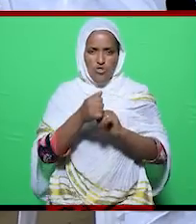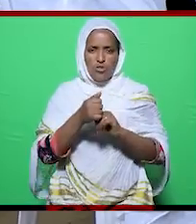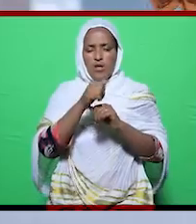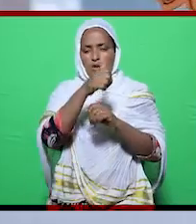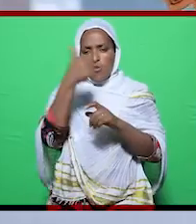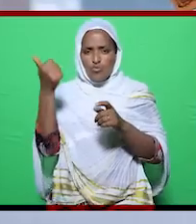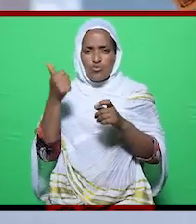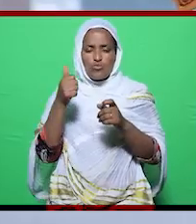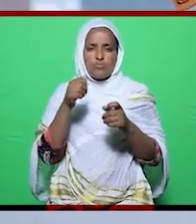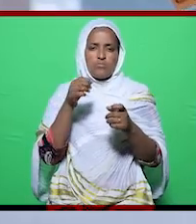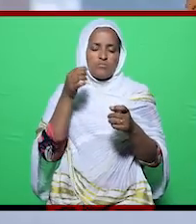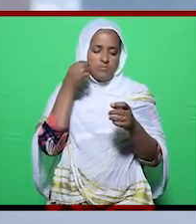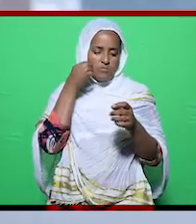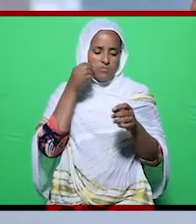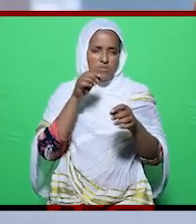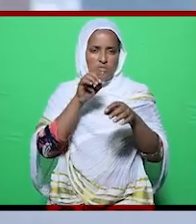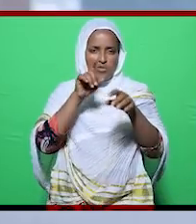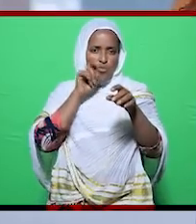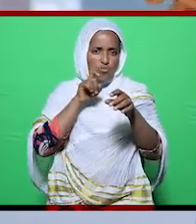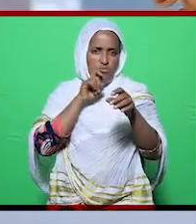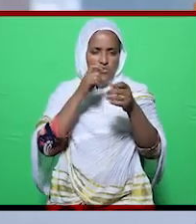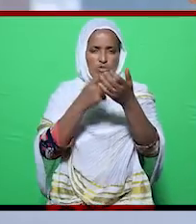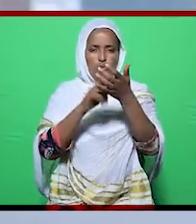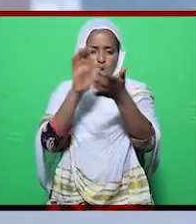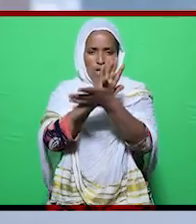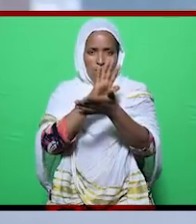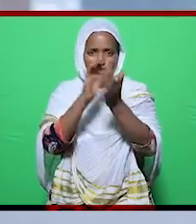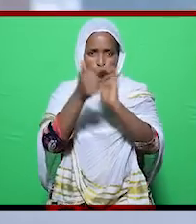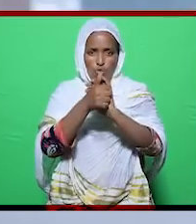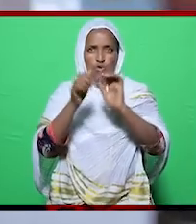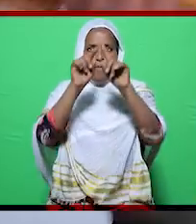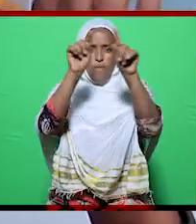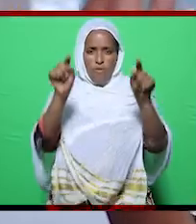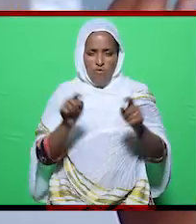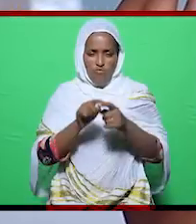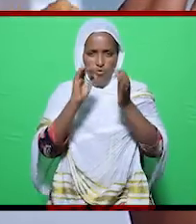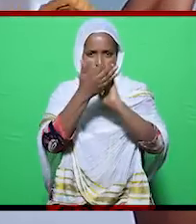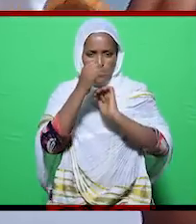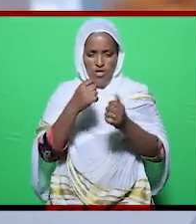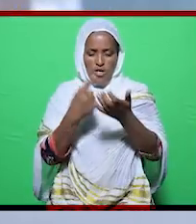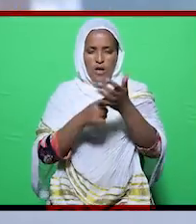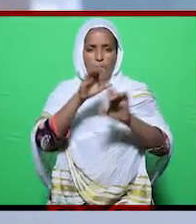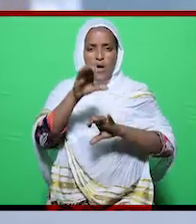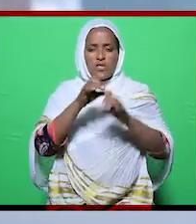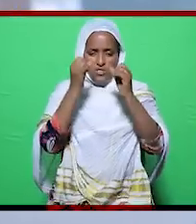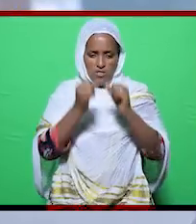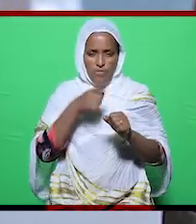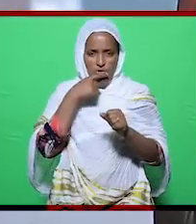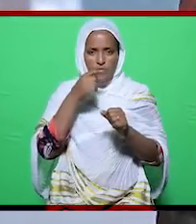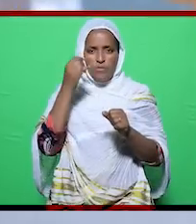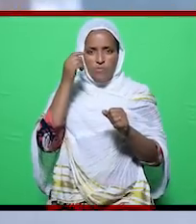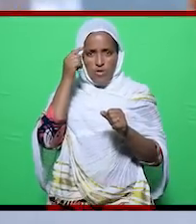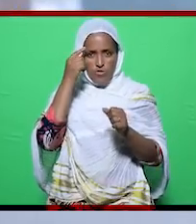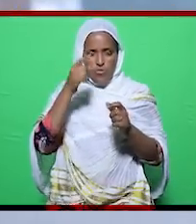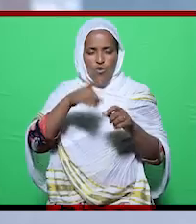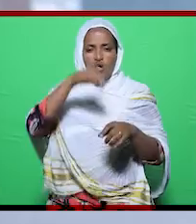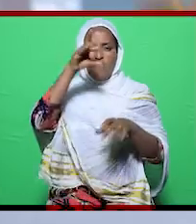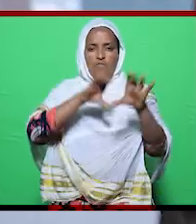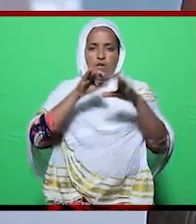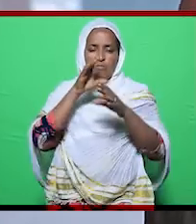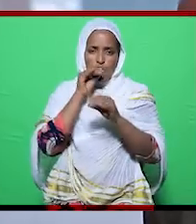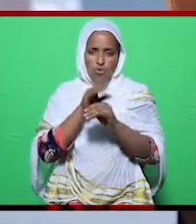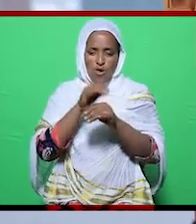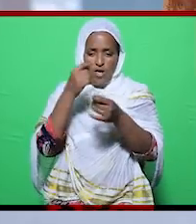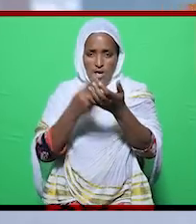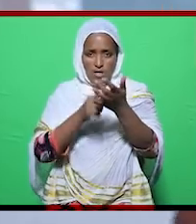ውስጡ ሥዕሉ ያለበት ፍሬም አለው። ብራናም ቢሆን በፍሬም መሆን ይችላል። ሌሎችም ቢሆኑ የጨርቅ የሸራ ሥዕሎችም